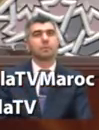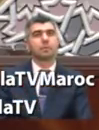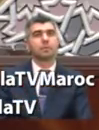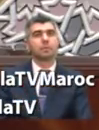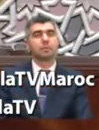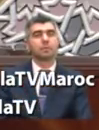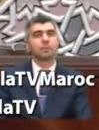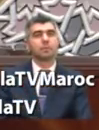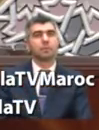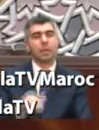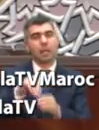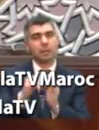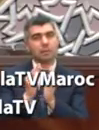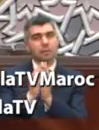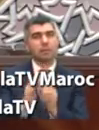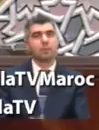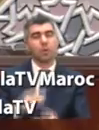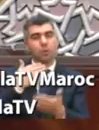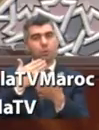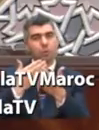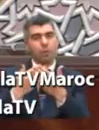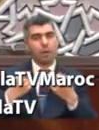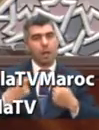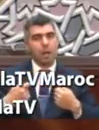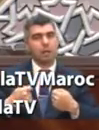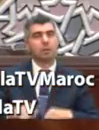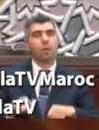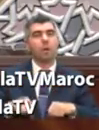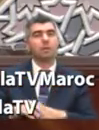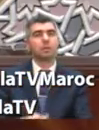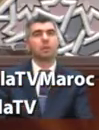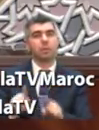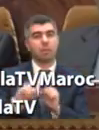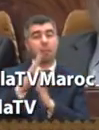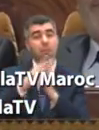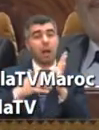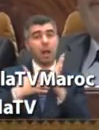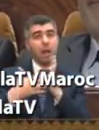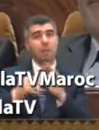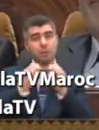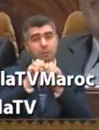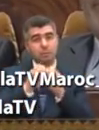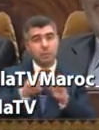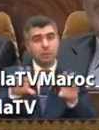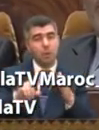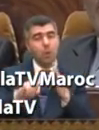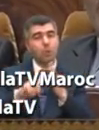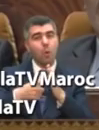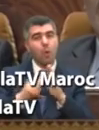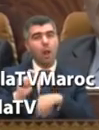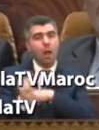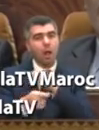أحد نواب فريق العدالة والتنمية. شكرا السيد الرئيس. السيد الوزير، عن مساهمة برنامج الكهرباء القروية في تنمية